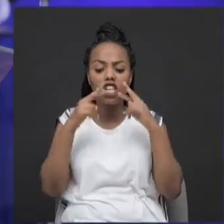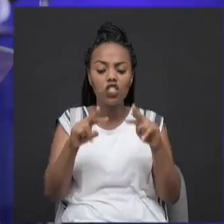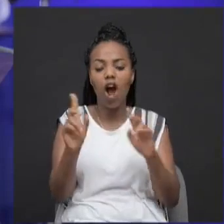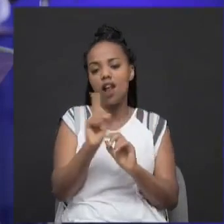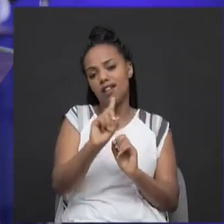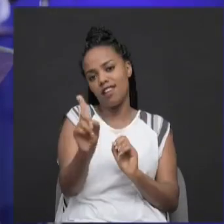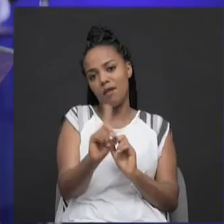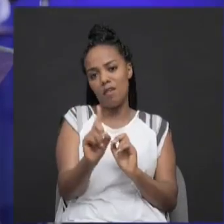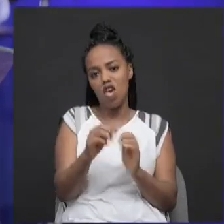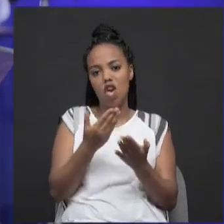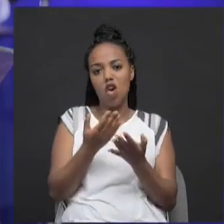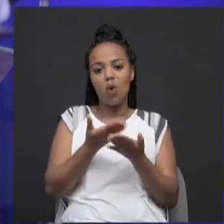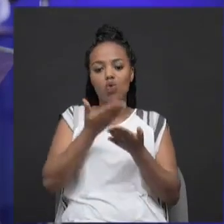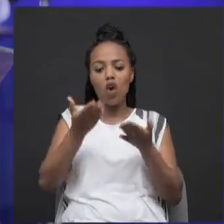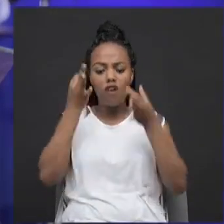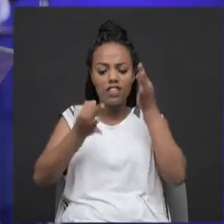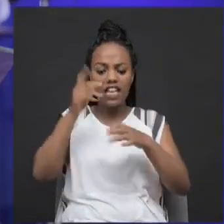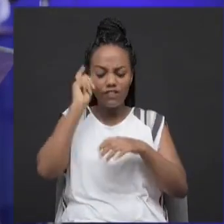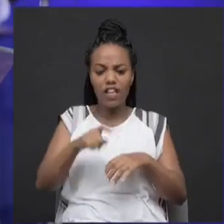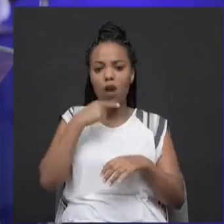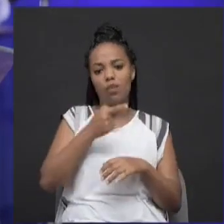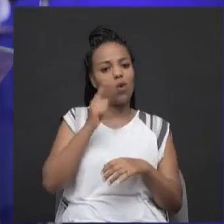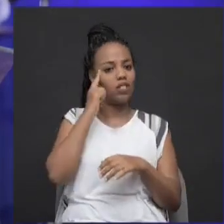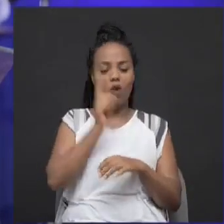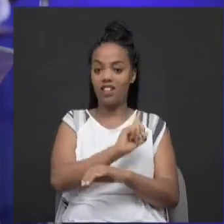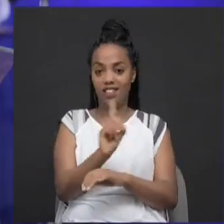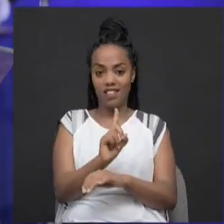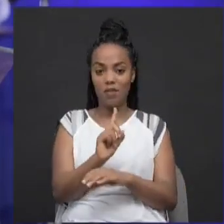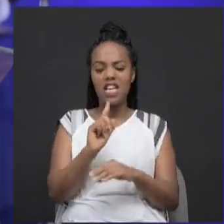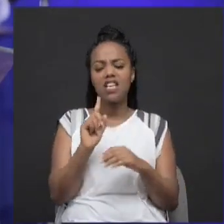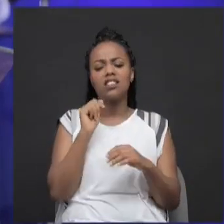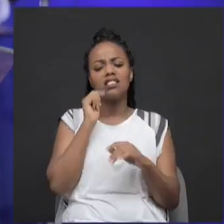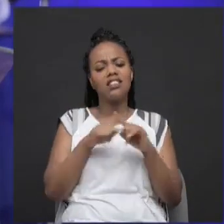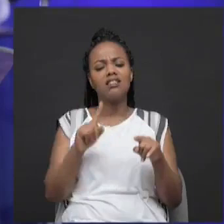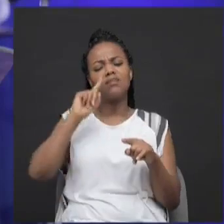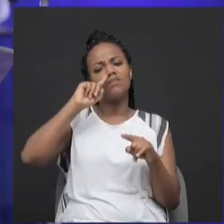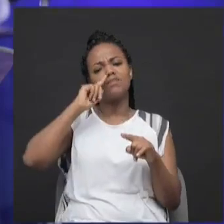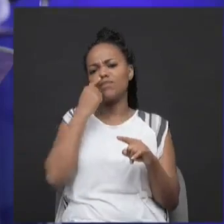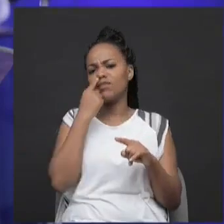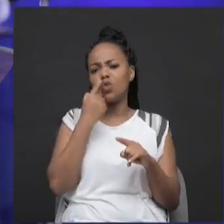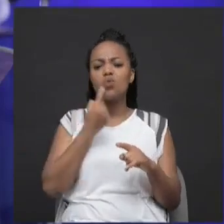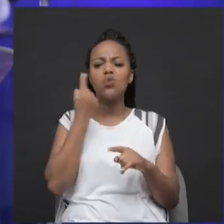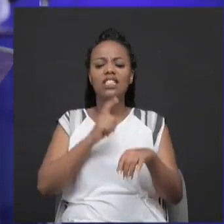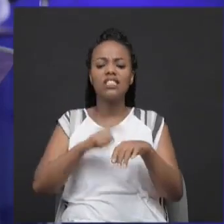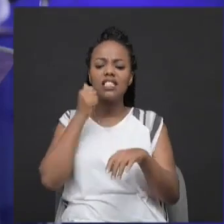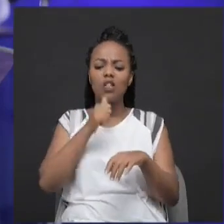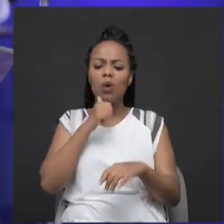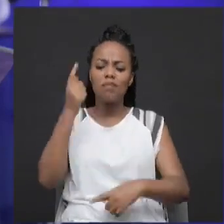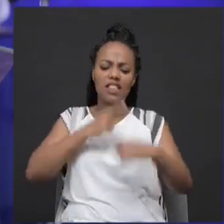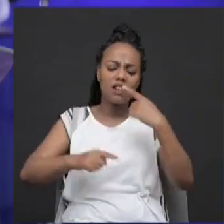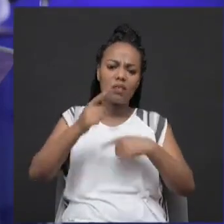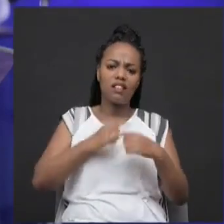አይደለም፣ ጉዳዩን ፍትህ ያስፈልጋታል ብዬ አይደለም፣ ስለሰለቸችኝ ነው፣ በፊቴ ሁሌ እንዳላያት